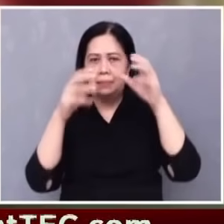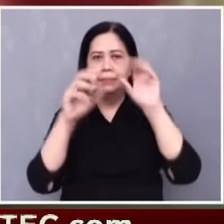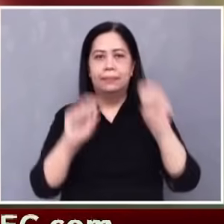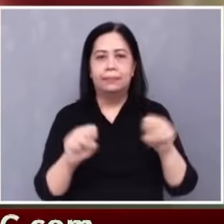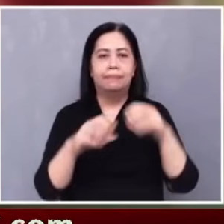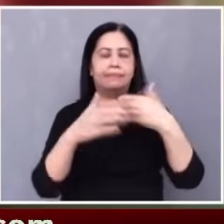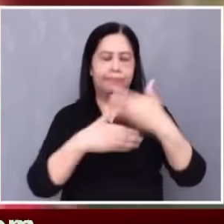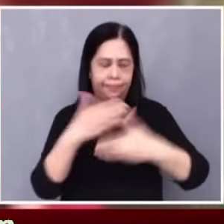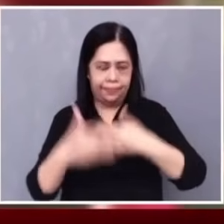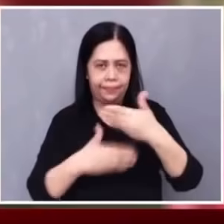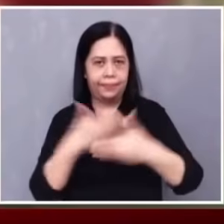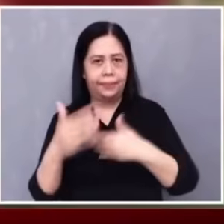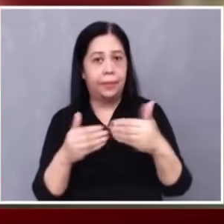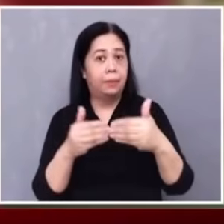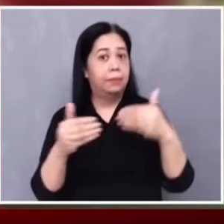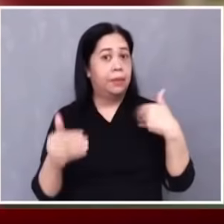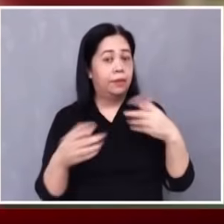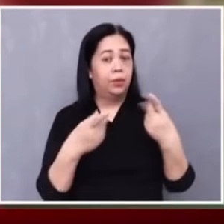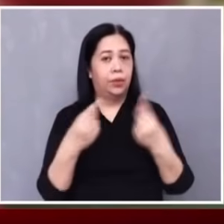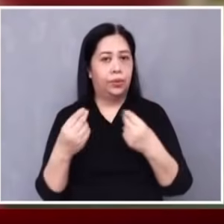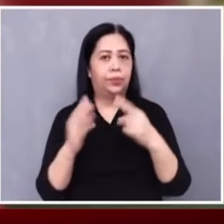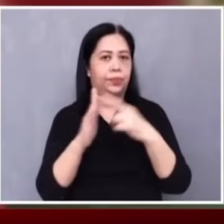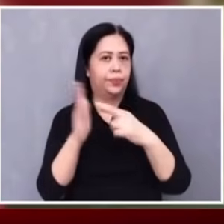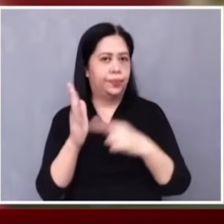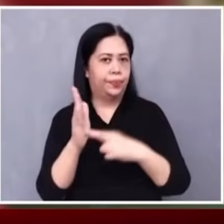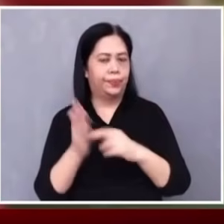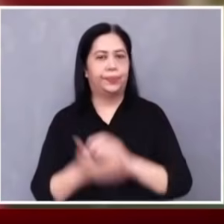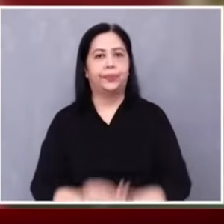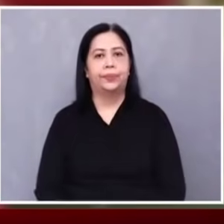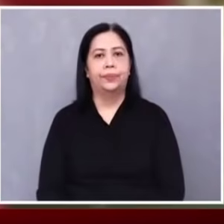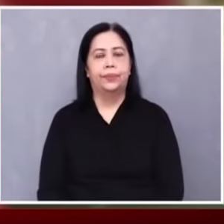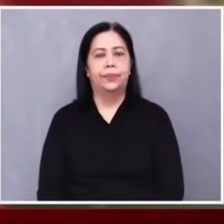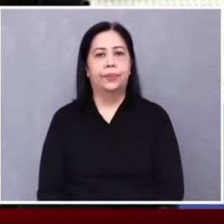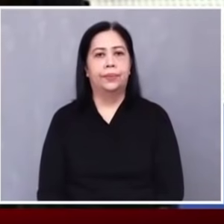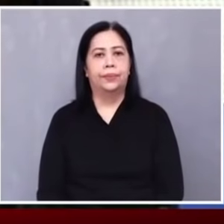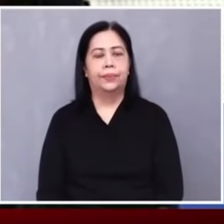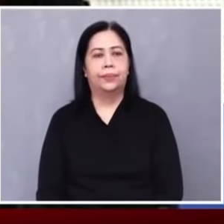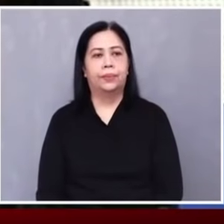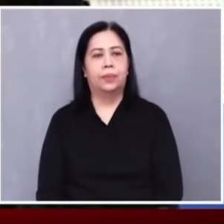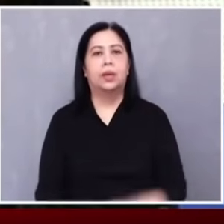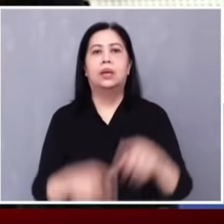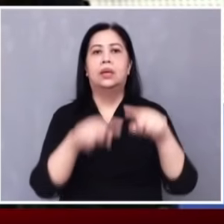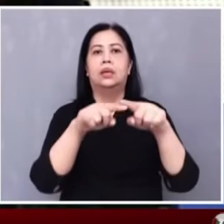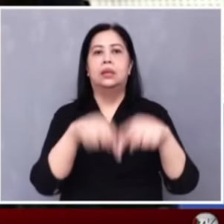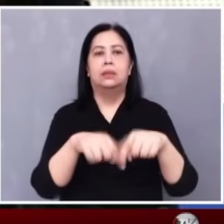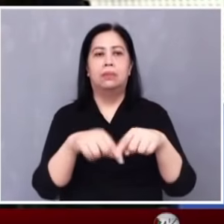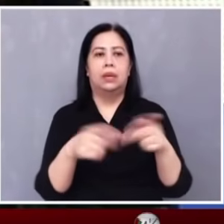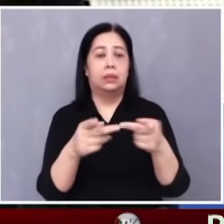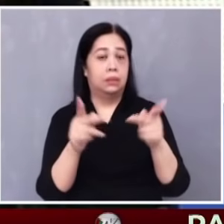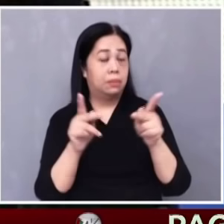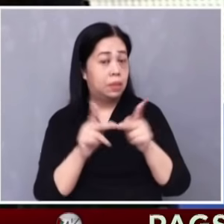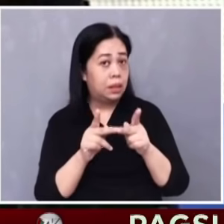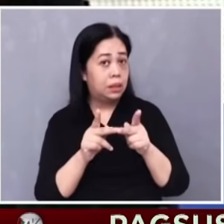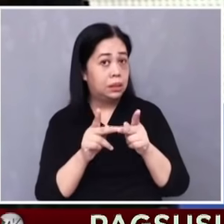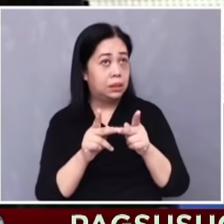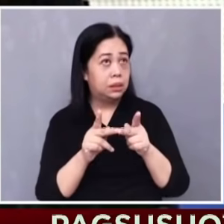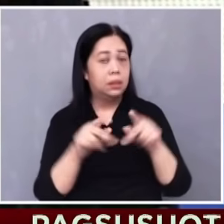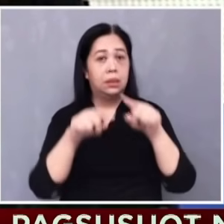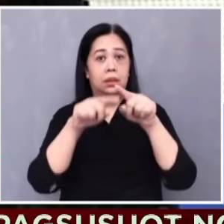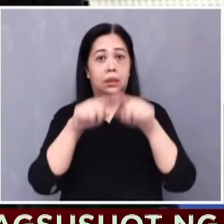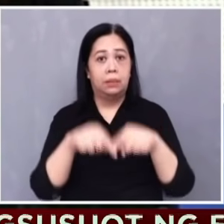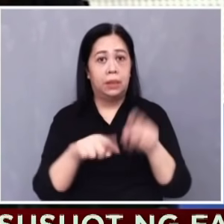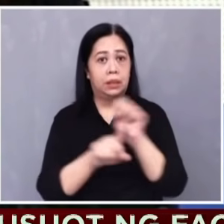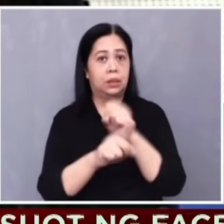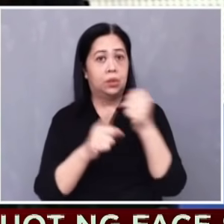proseso bago magpatupad ng anumang ordinansa. Depende sa lugar, depende sa sitwasyon, sa